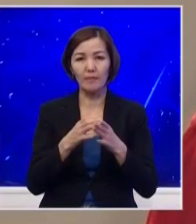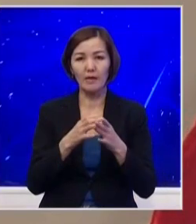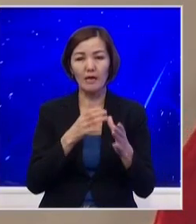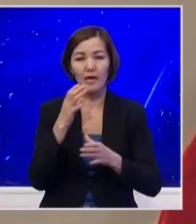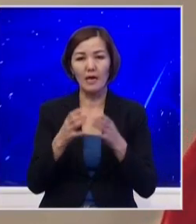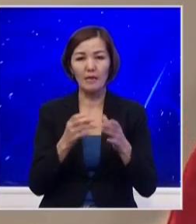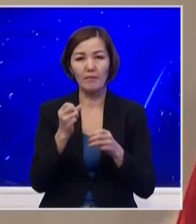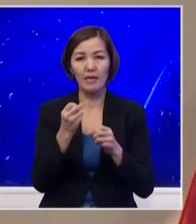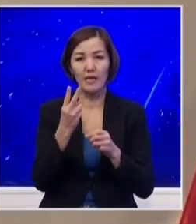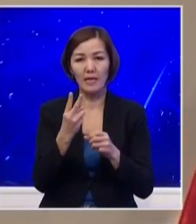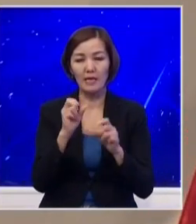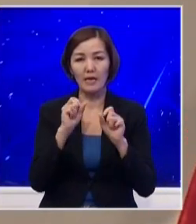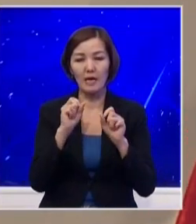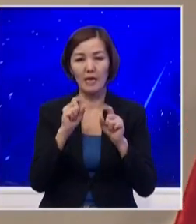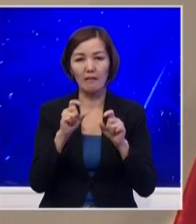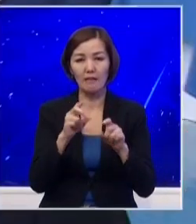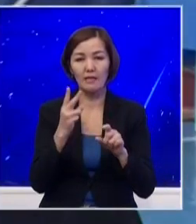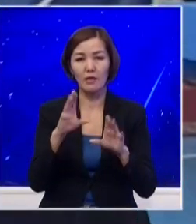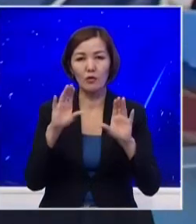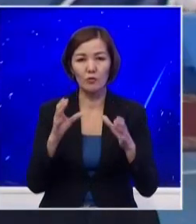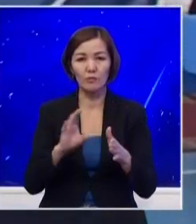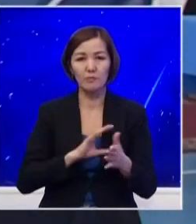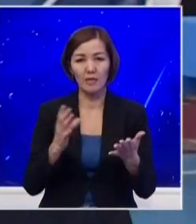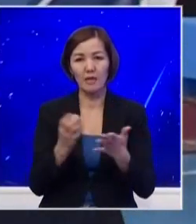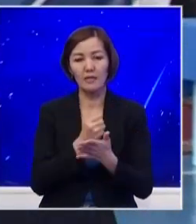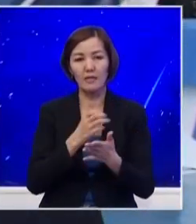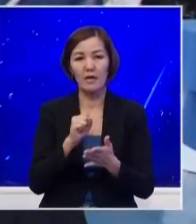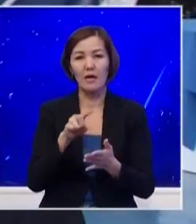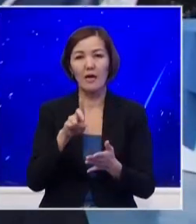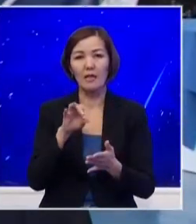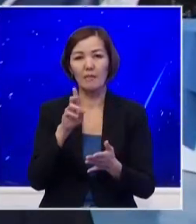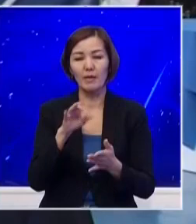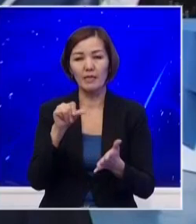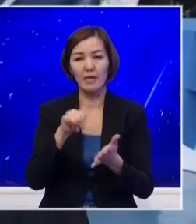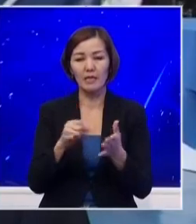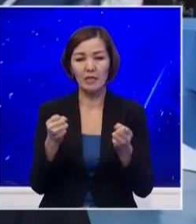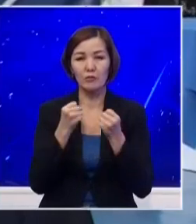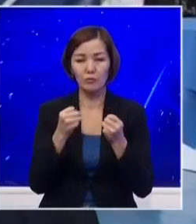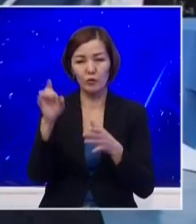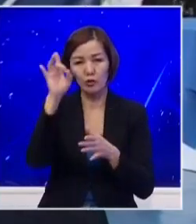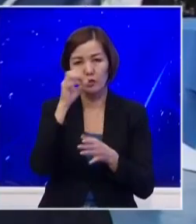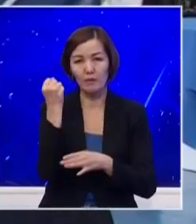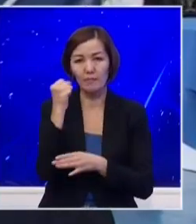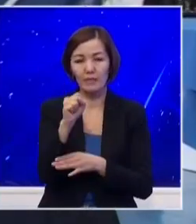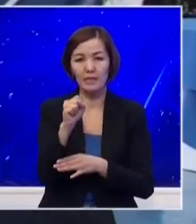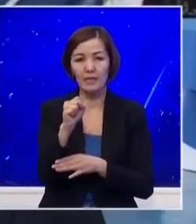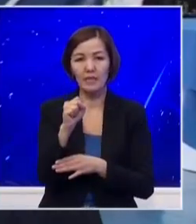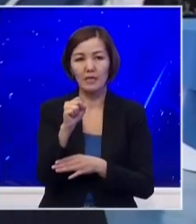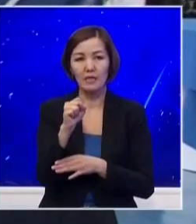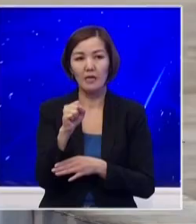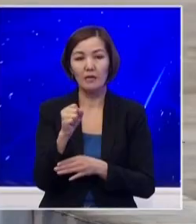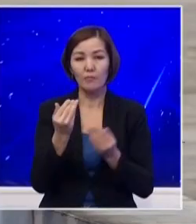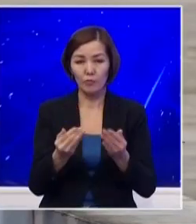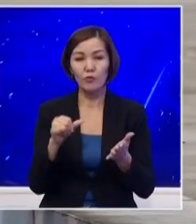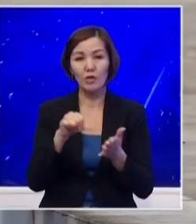додада 2 алтын 2 күміс медальға қол жеткізген. Албанияда қатысқан спортшыларымыз, чемпиондарымыз жүлдегерлер мұнда да қатысып